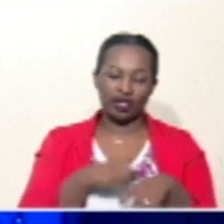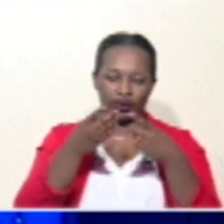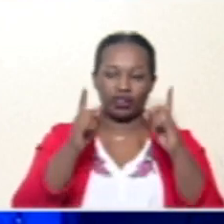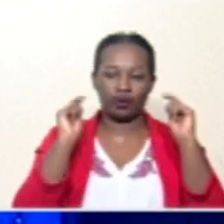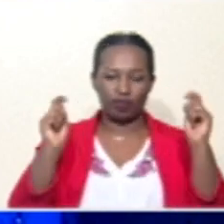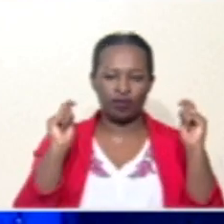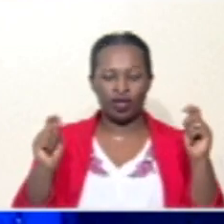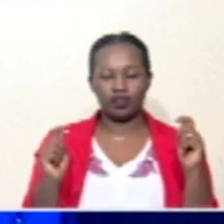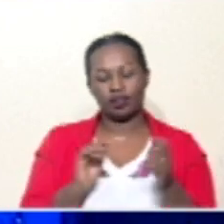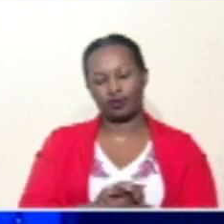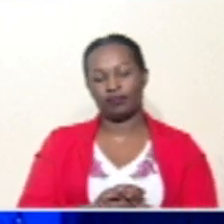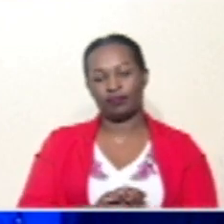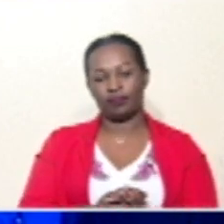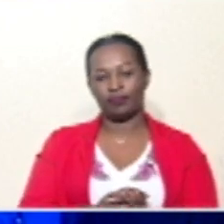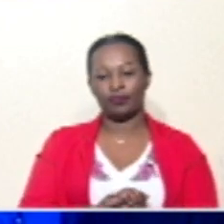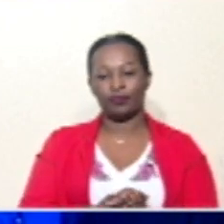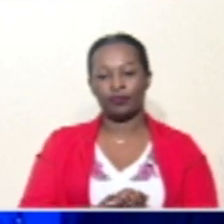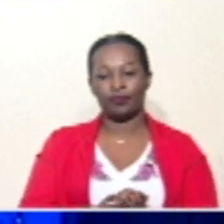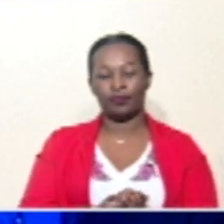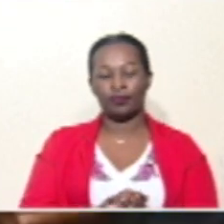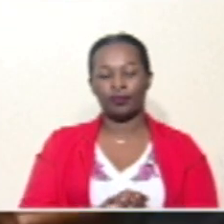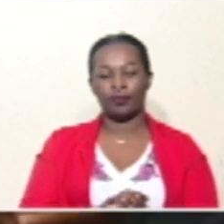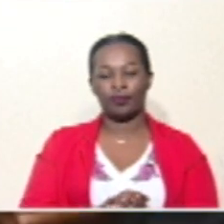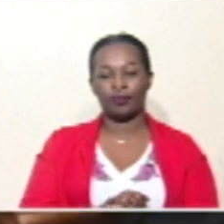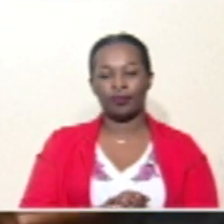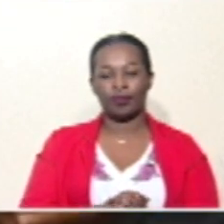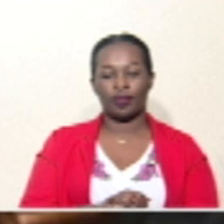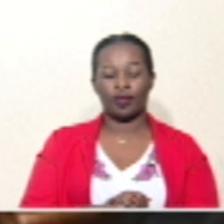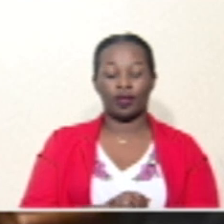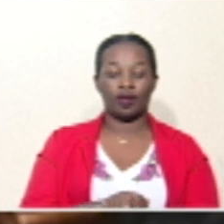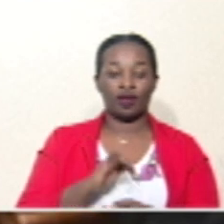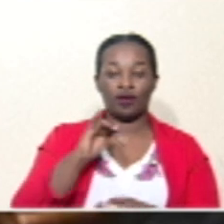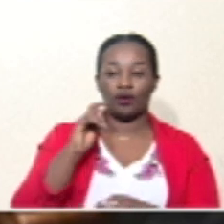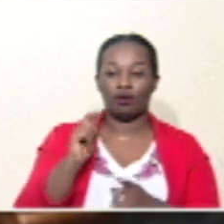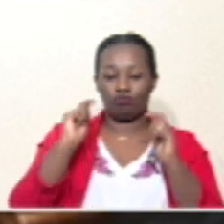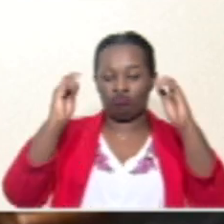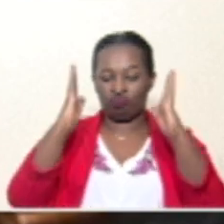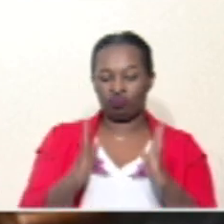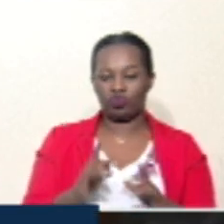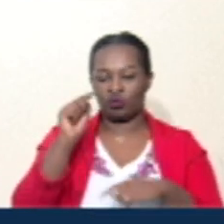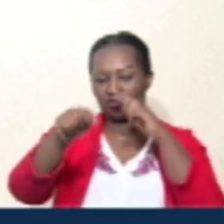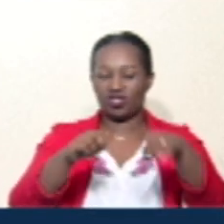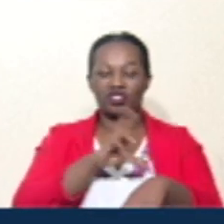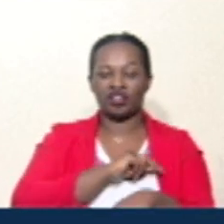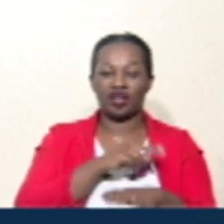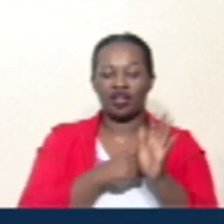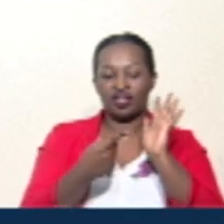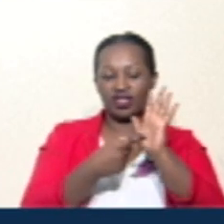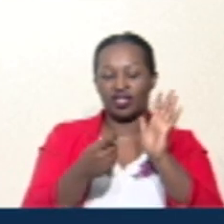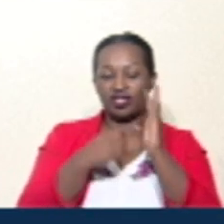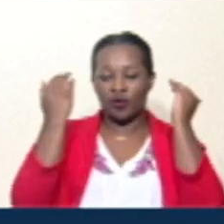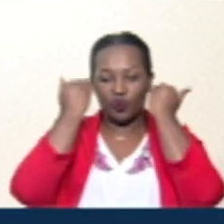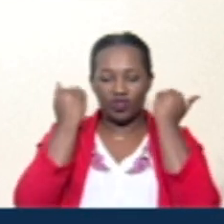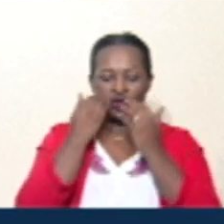mu Buholandi Jean Damascene Manishimwe arakomeza Jean-François Dupaquier mutangabuhamya w'ubushinjacyaha yagaragarije urukiko ko ibiganiro